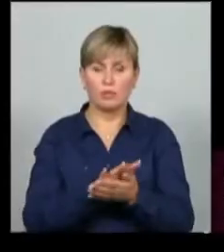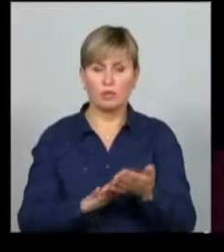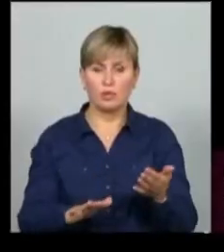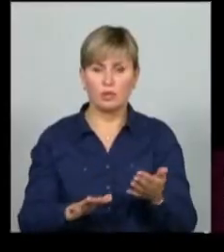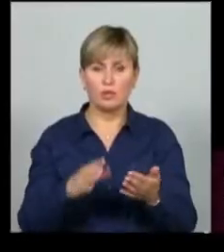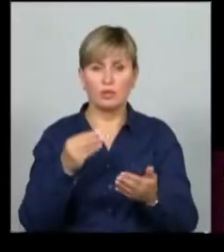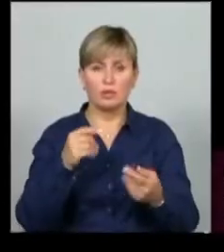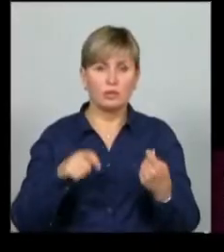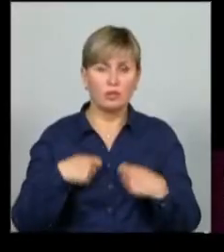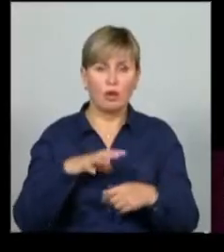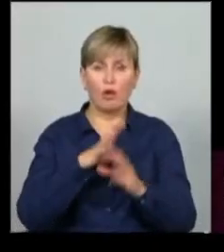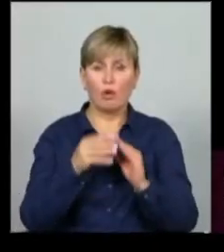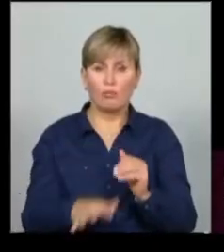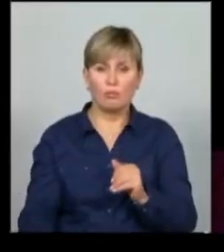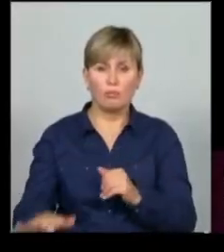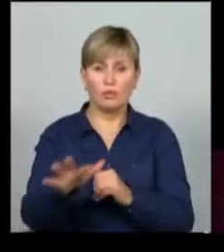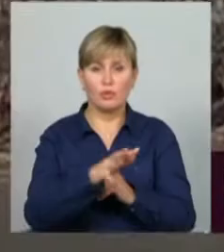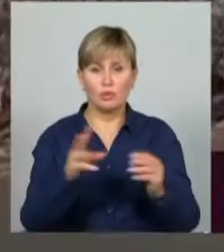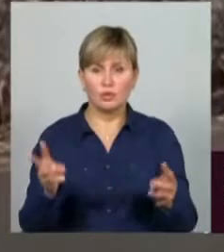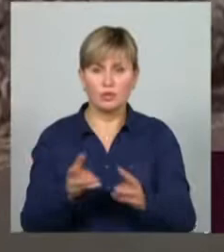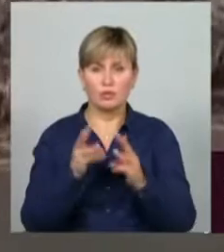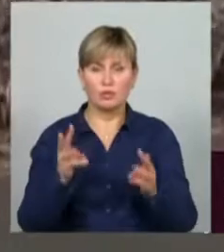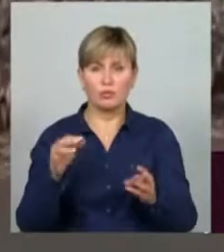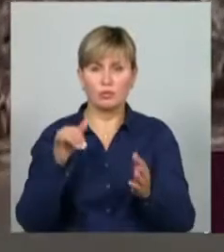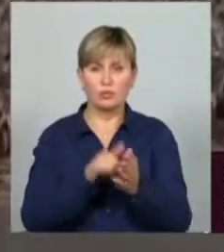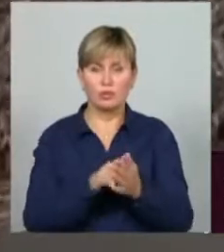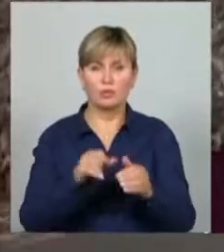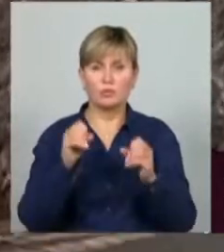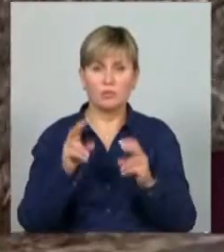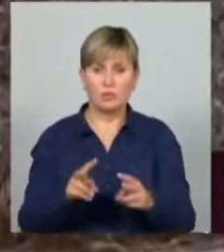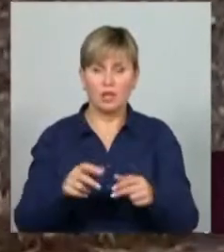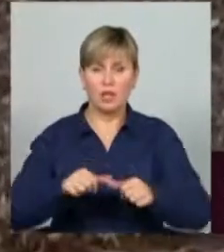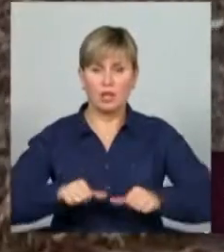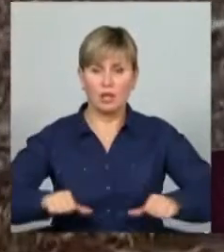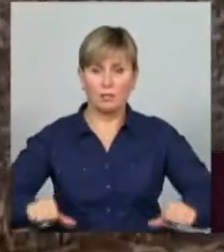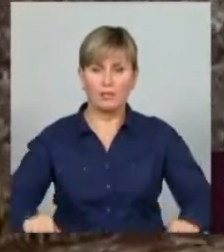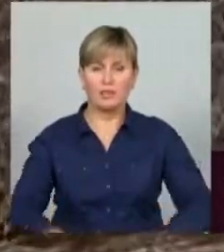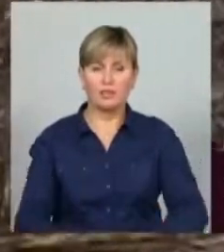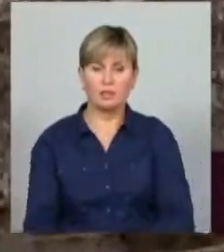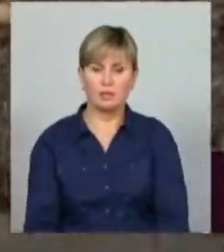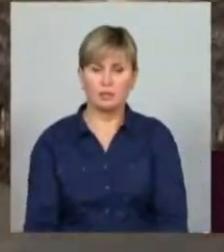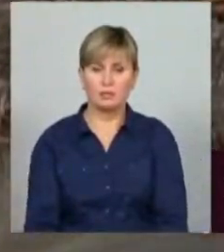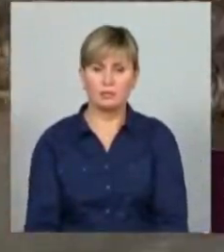Сумму ущерба и общую площадь сгоревших дотла земель устанавливает специальная комиссия. Денис